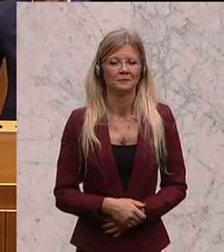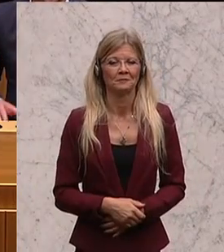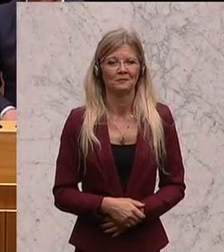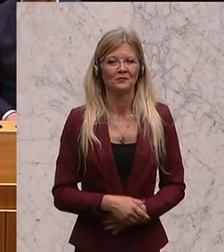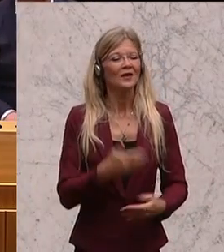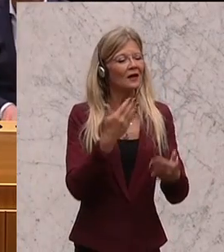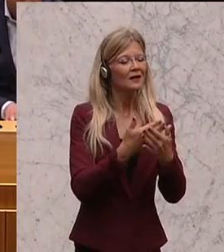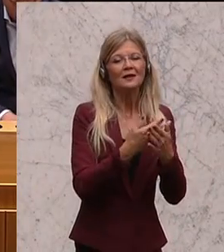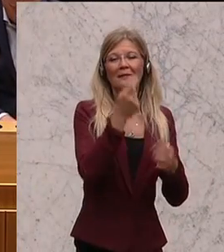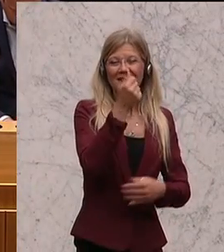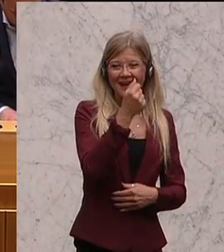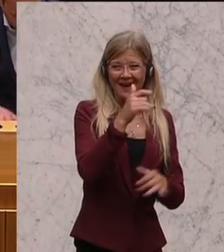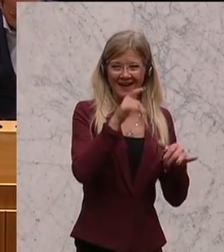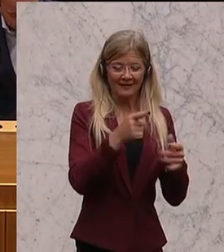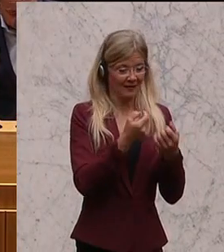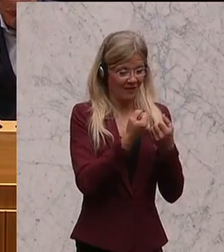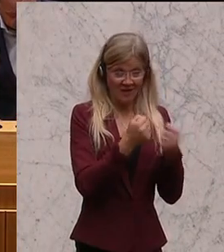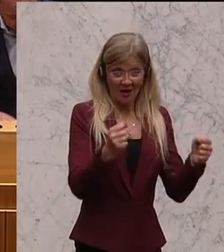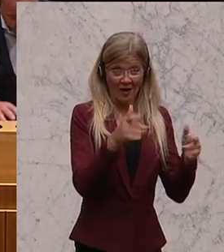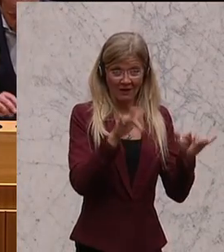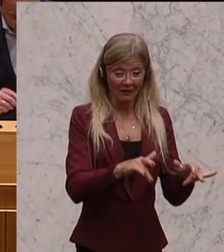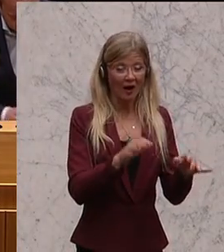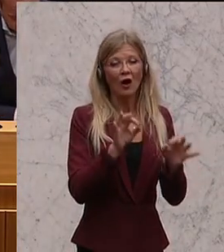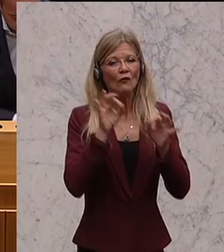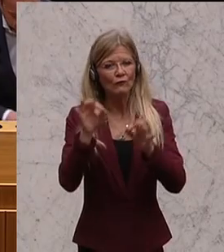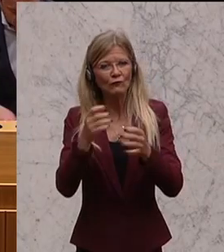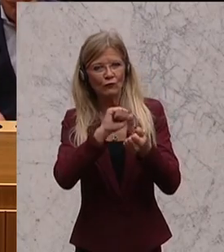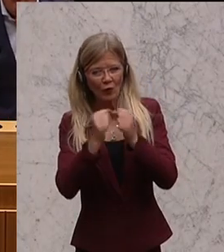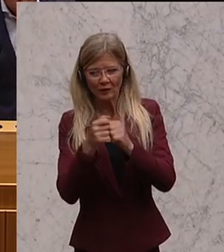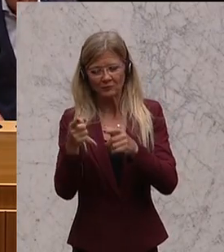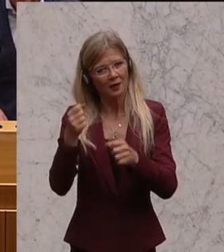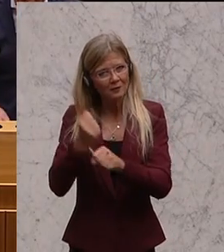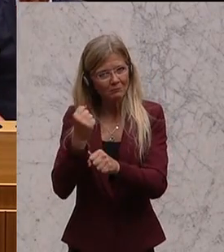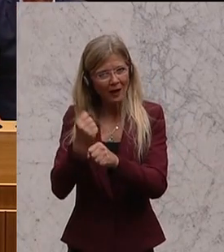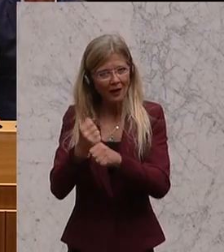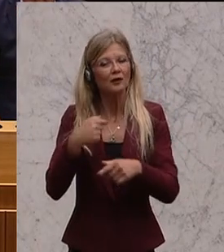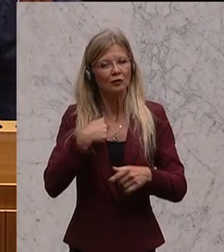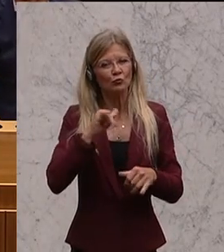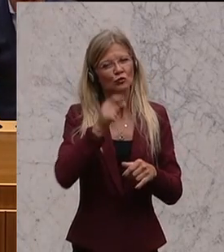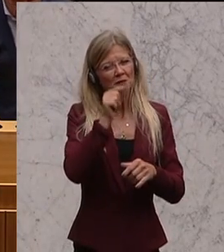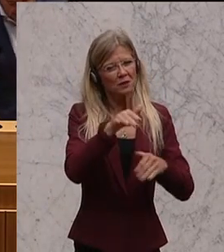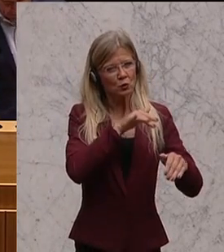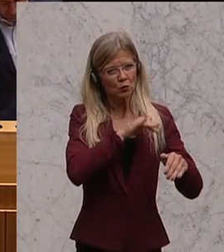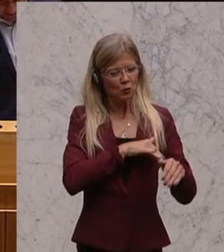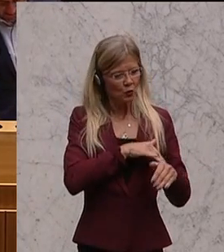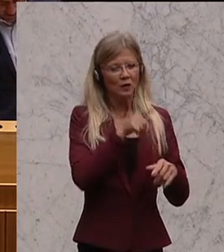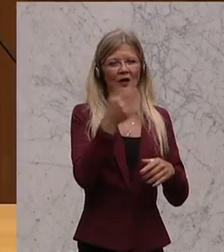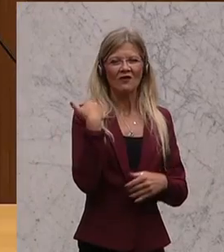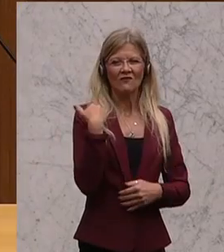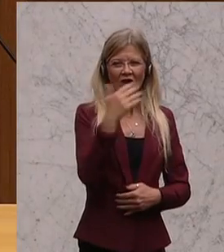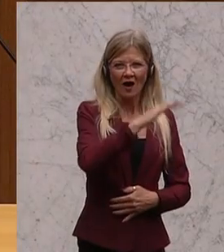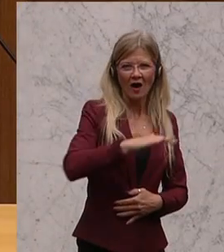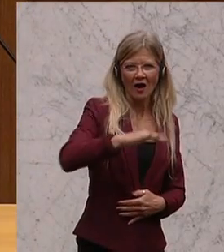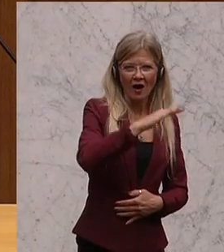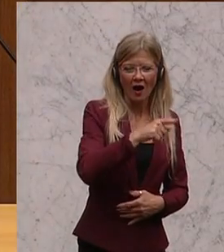Strukturförderung einiges zurückfahren, weil da gibt es große Fragezeichen. Zum Beispiel hat der Raum Oberbayern in der Periode